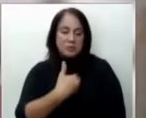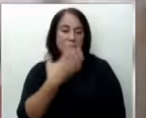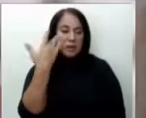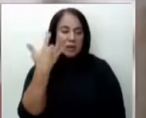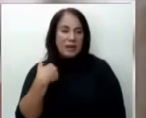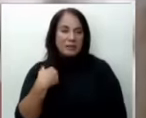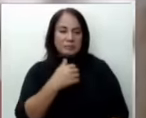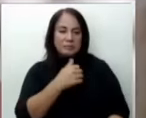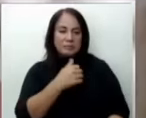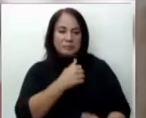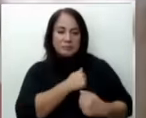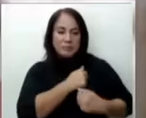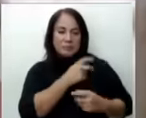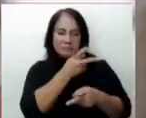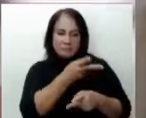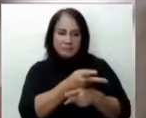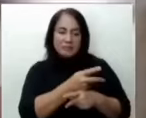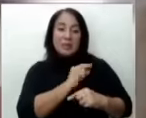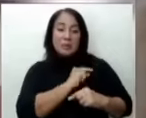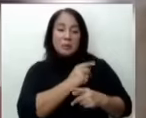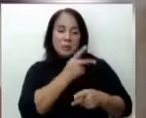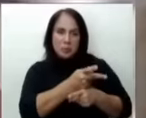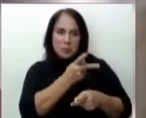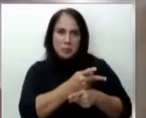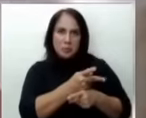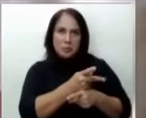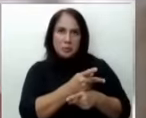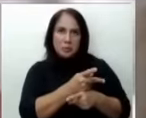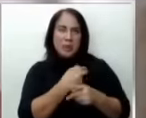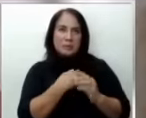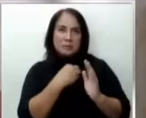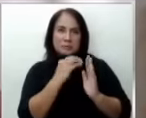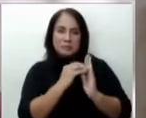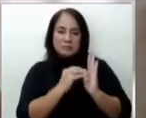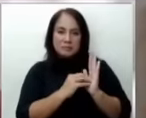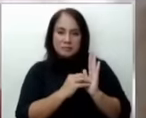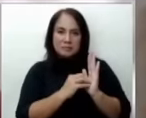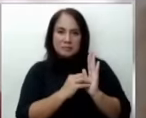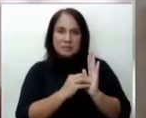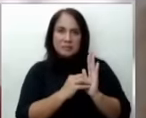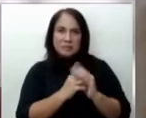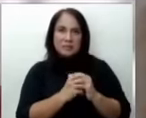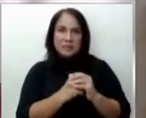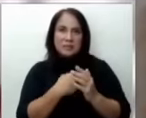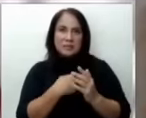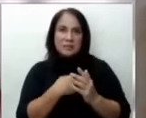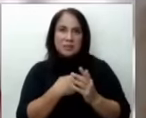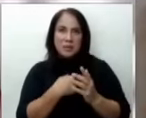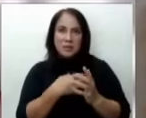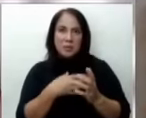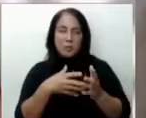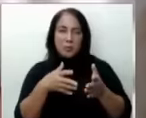mga gwardiya maikot sa likod, private army, si Ricarte na lang nga